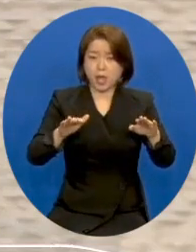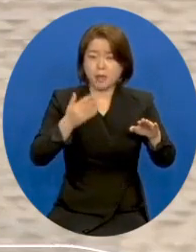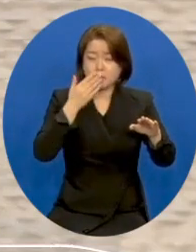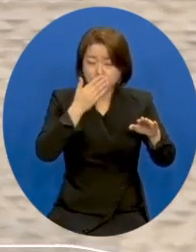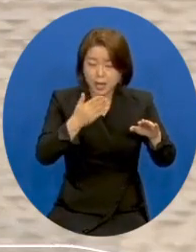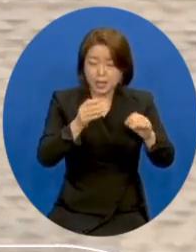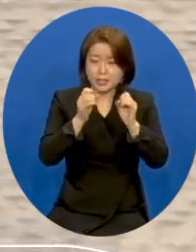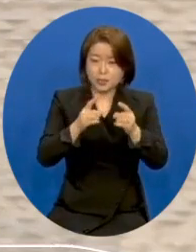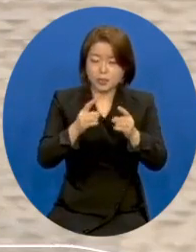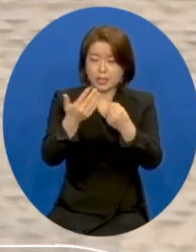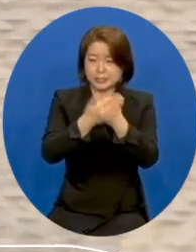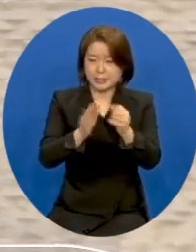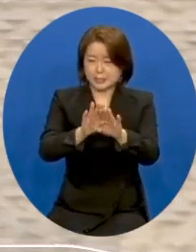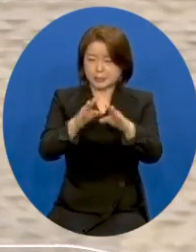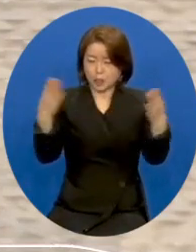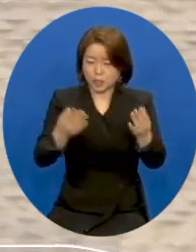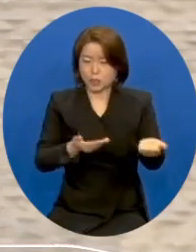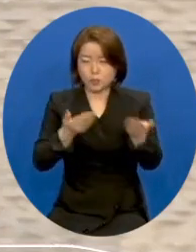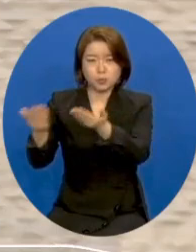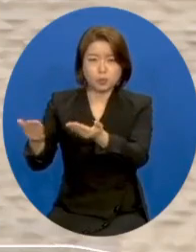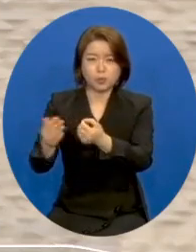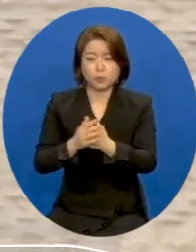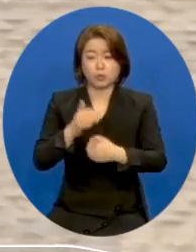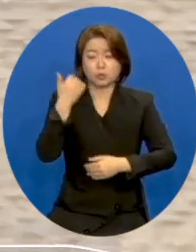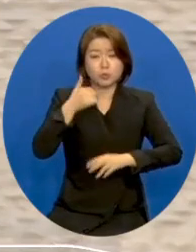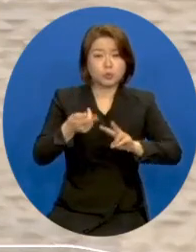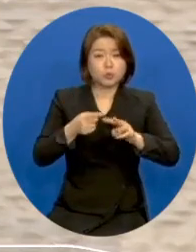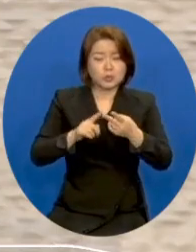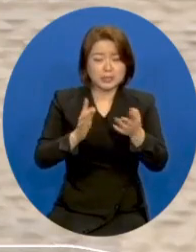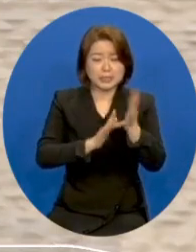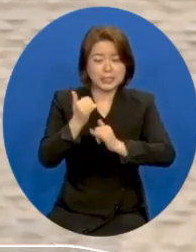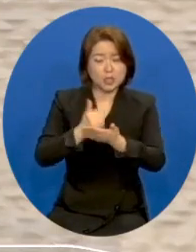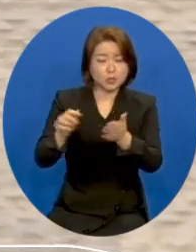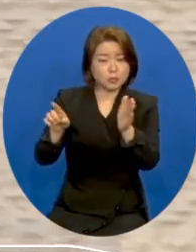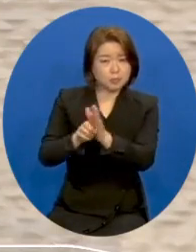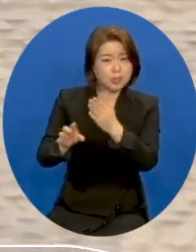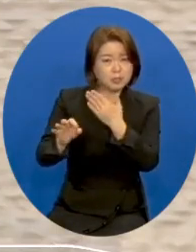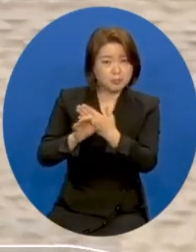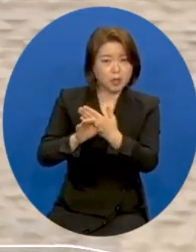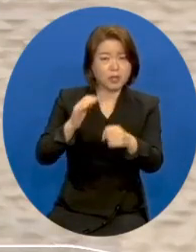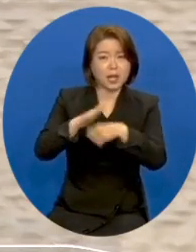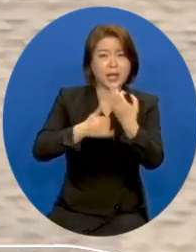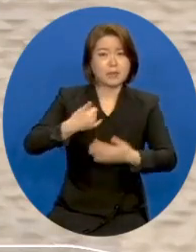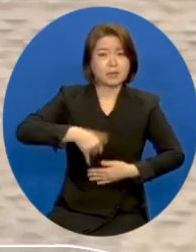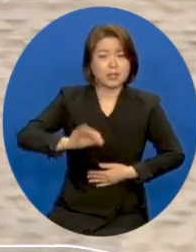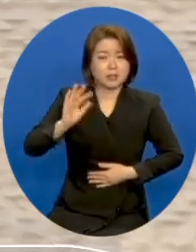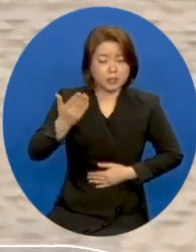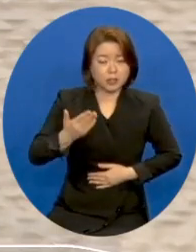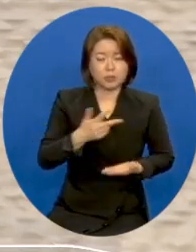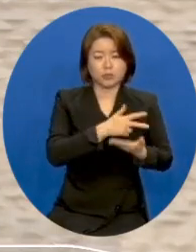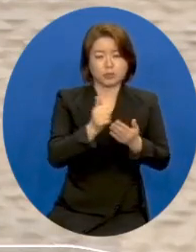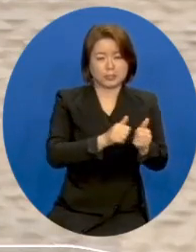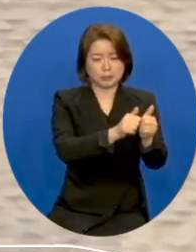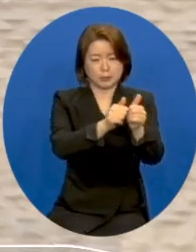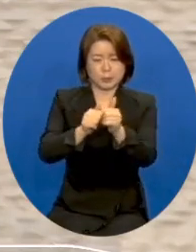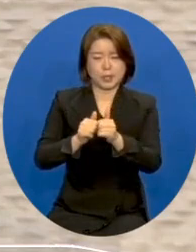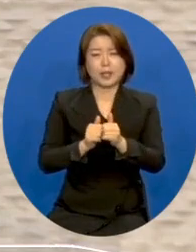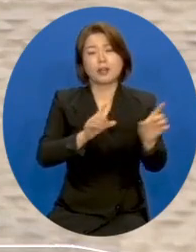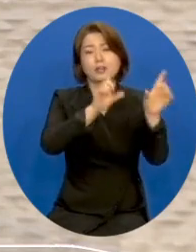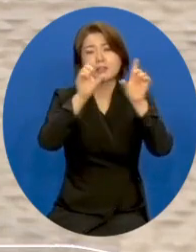사실을, 누구든지 예수님을 믿기만 하면 하나님의 자녀가 되고 주님과 동행하는 삶을 살게 된다는